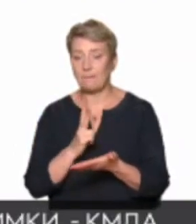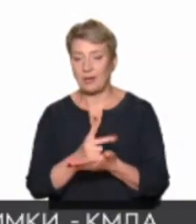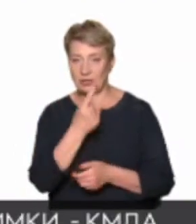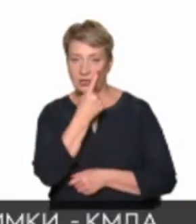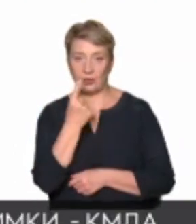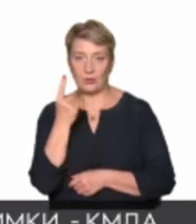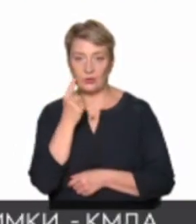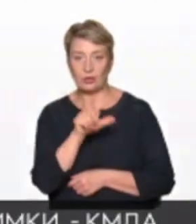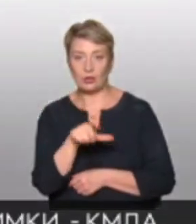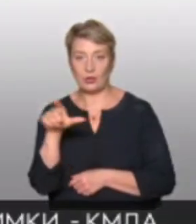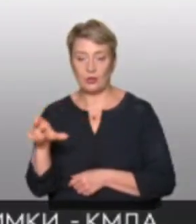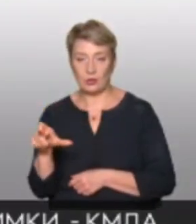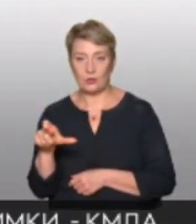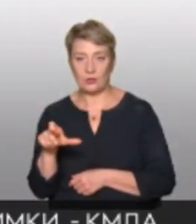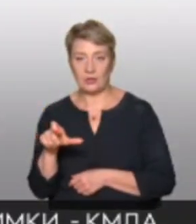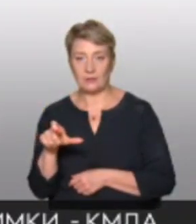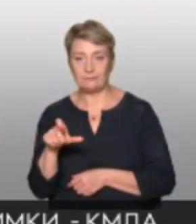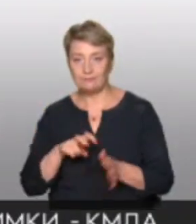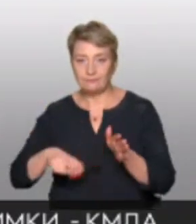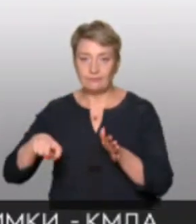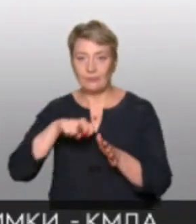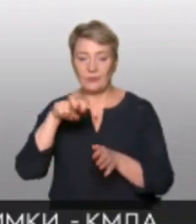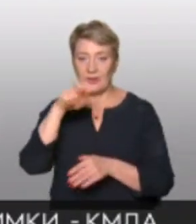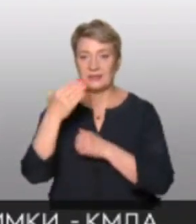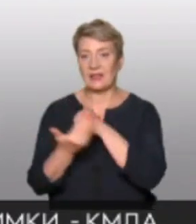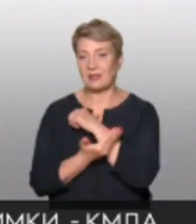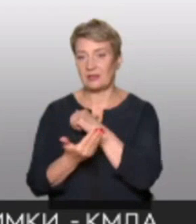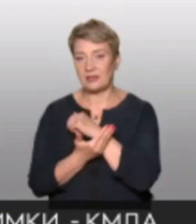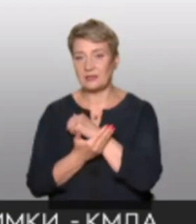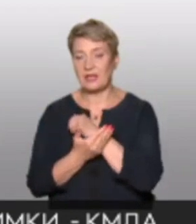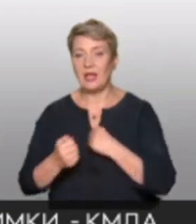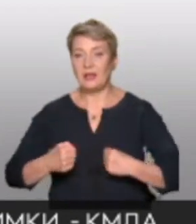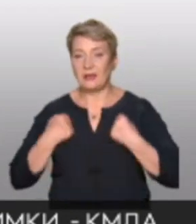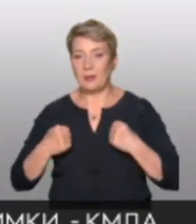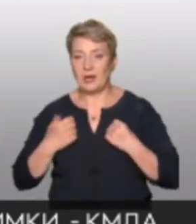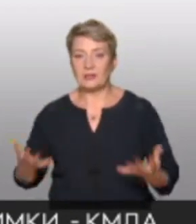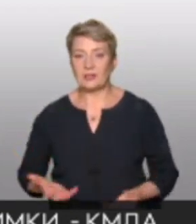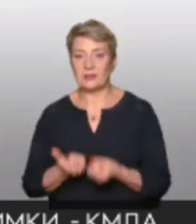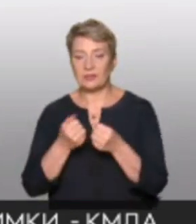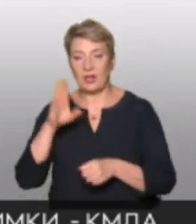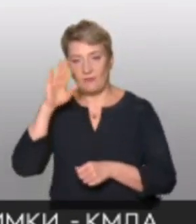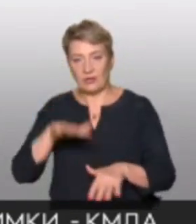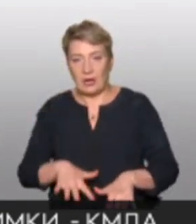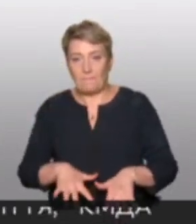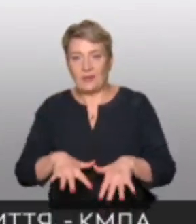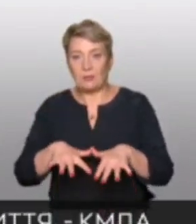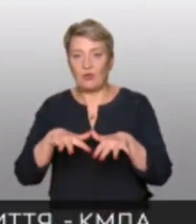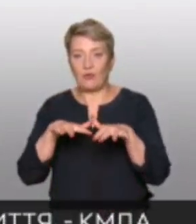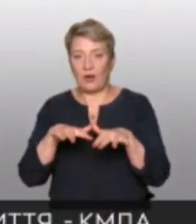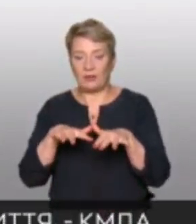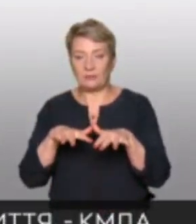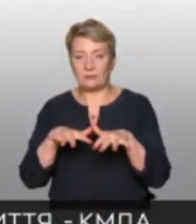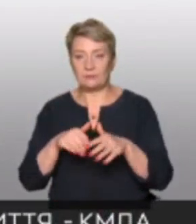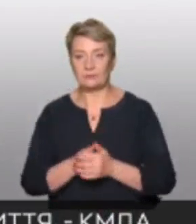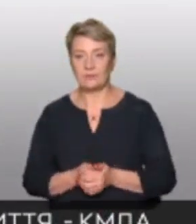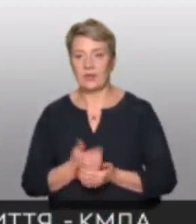люди сидять на деревах, вони намагаються викупатись, тому що вода пробувала, наскільки я розумію, нерівномірно. Ось